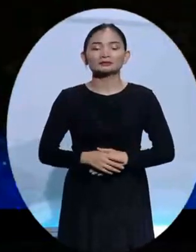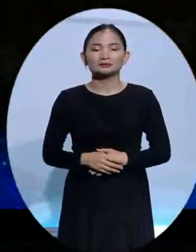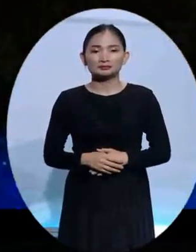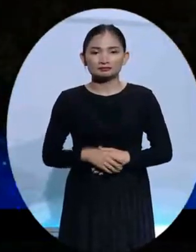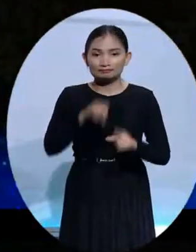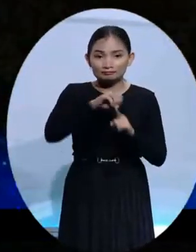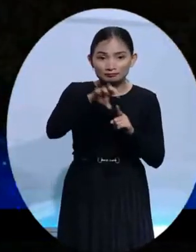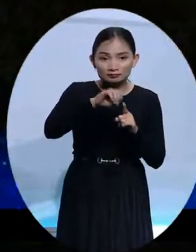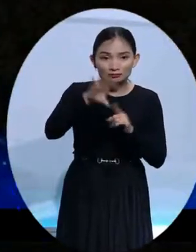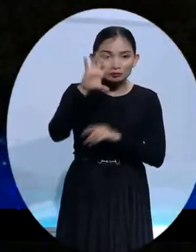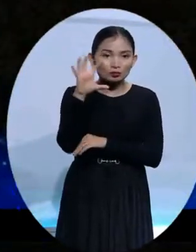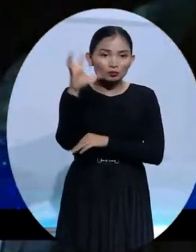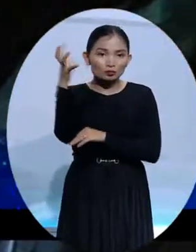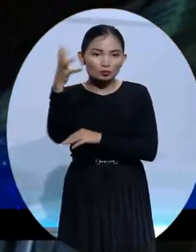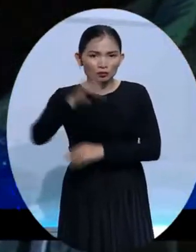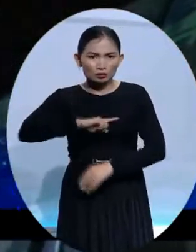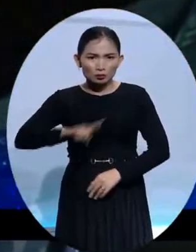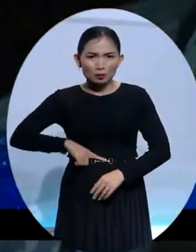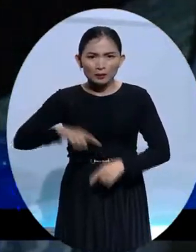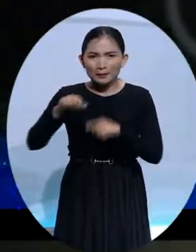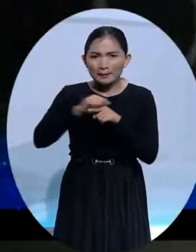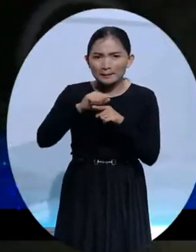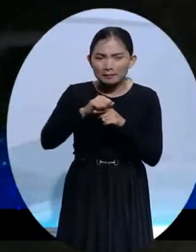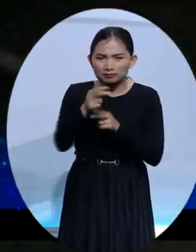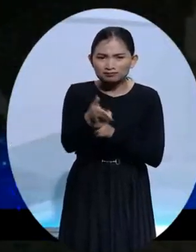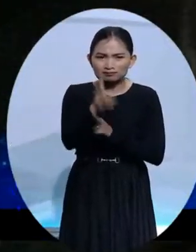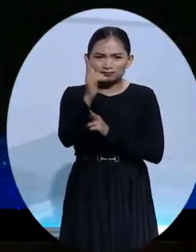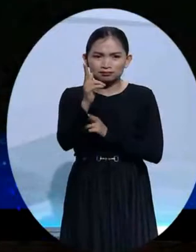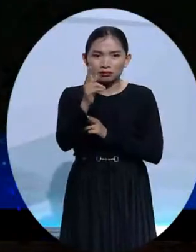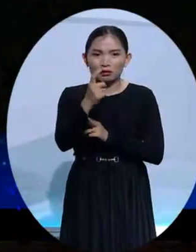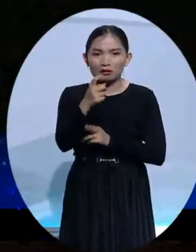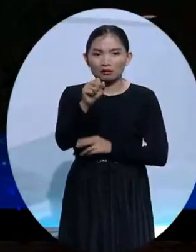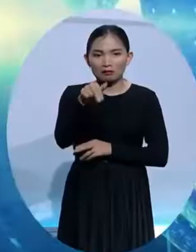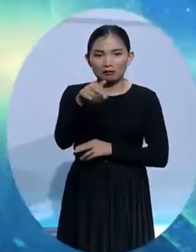Truyền thông quốc tế đưa tin Trung Quốc diễn tập bắn đạn thật.